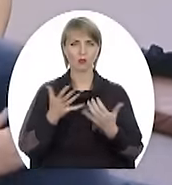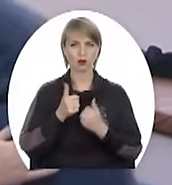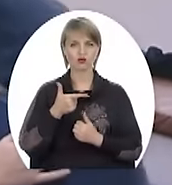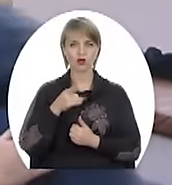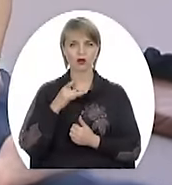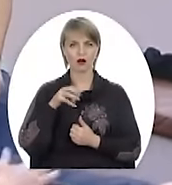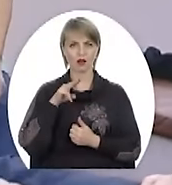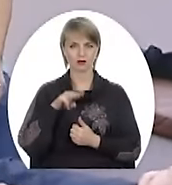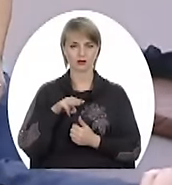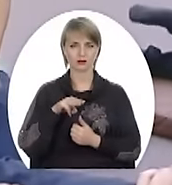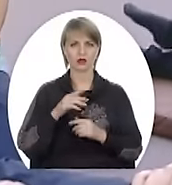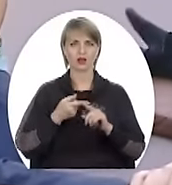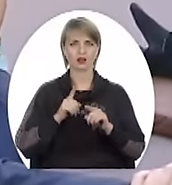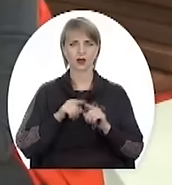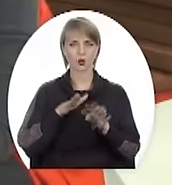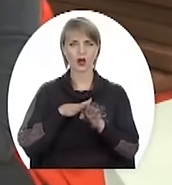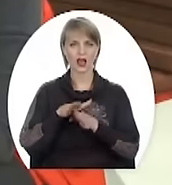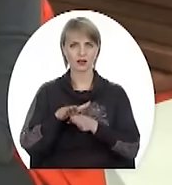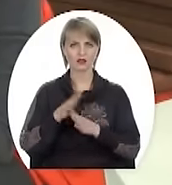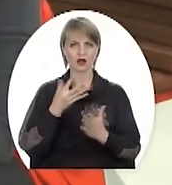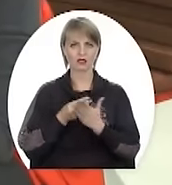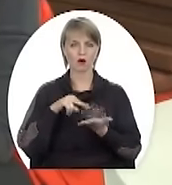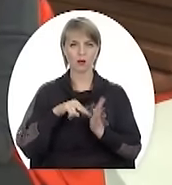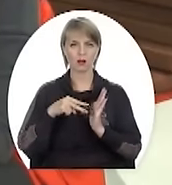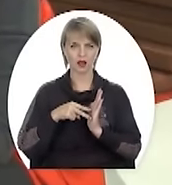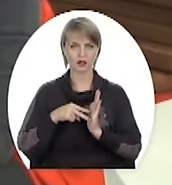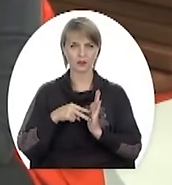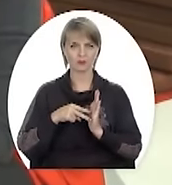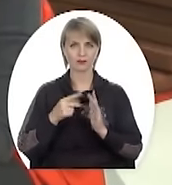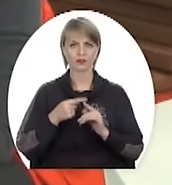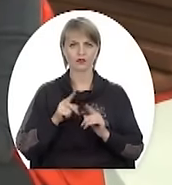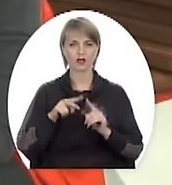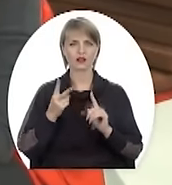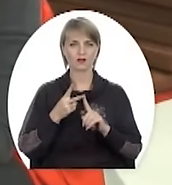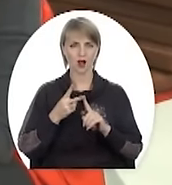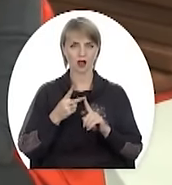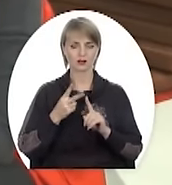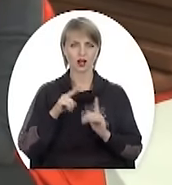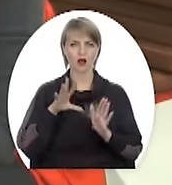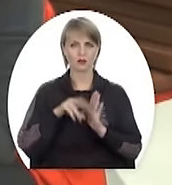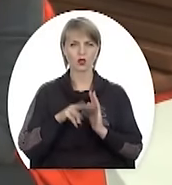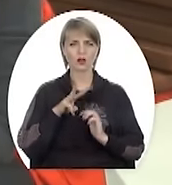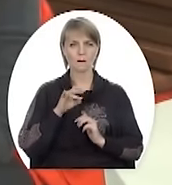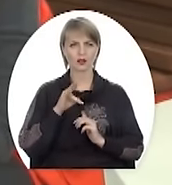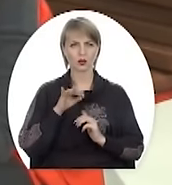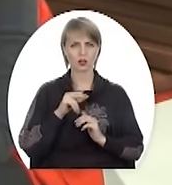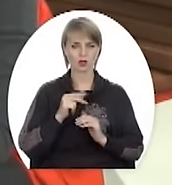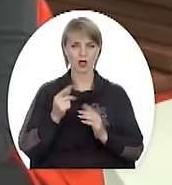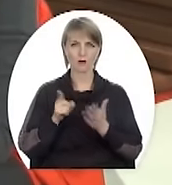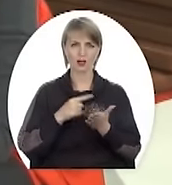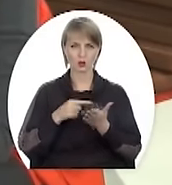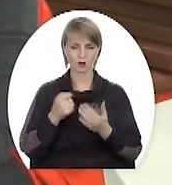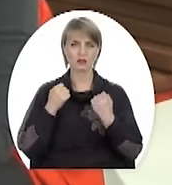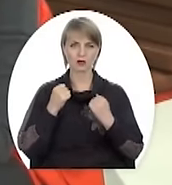Мы получили грант, на который реализовали, в общем-то, свои планы. Это два. То есть в грант входит у нас методические